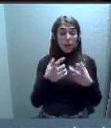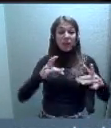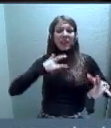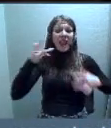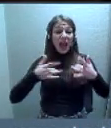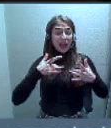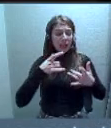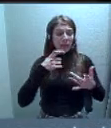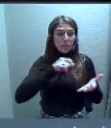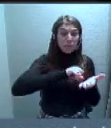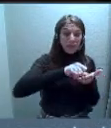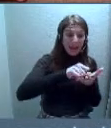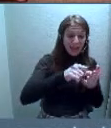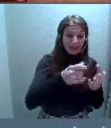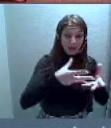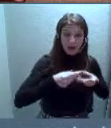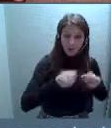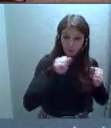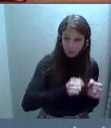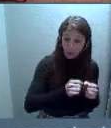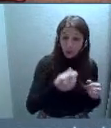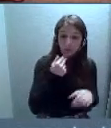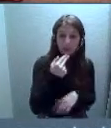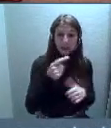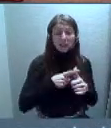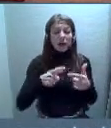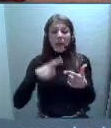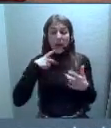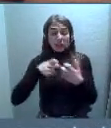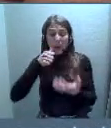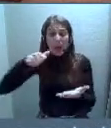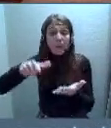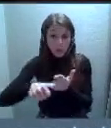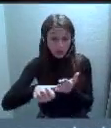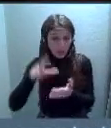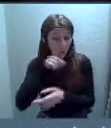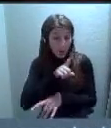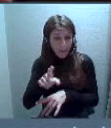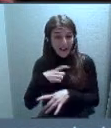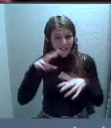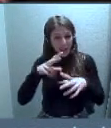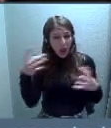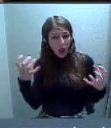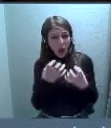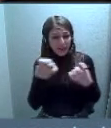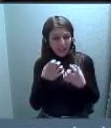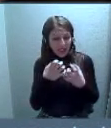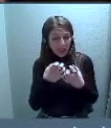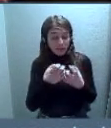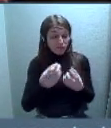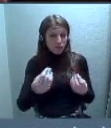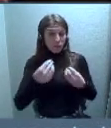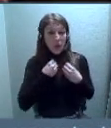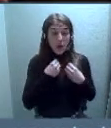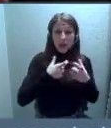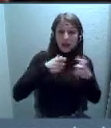mais on pense également à tout le domaine public. Quand vous allez à la Poste, on aimerait voir se généraliser des accès, facilité d'accès, la Poste,